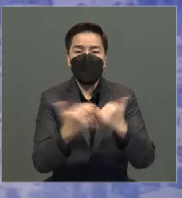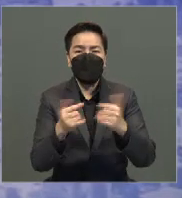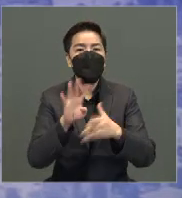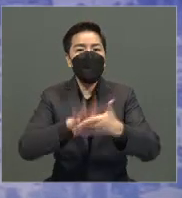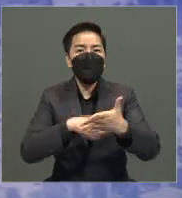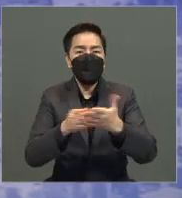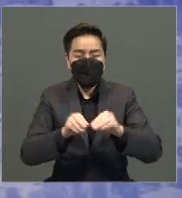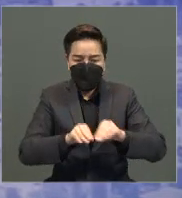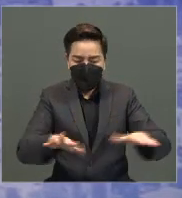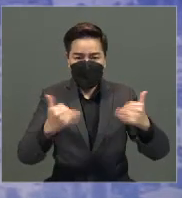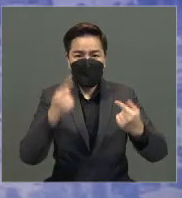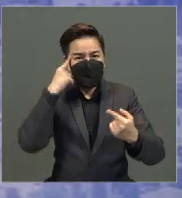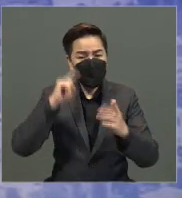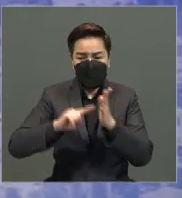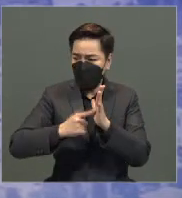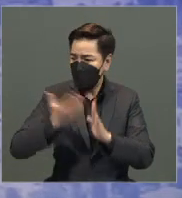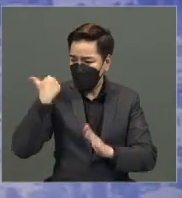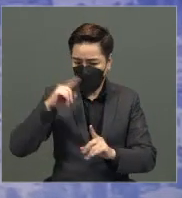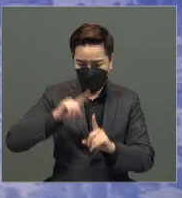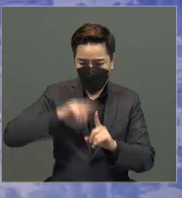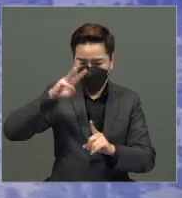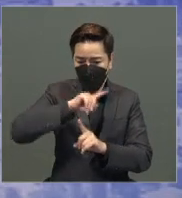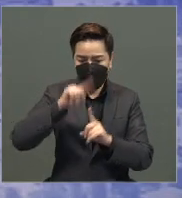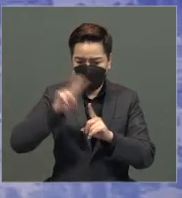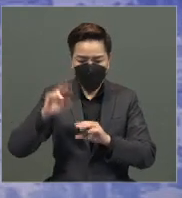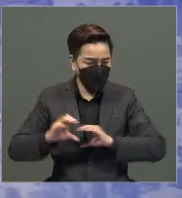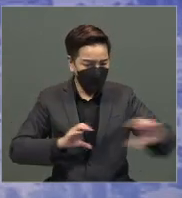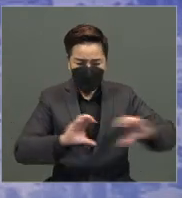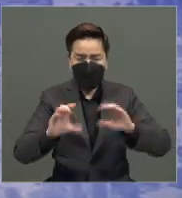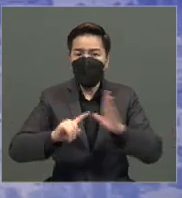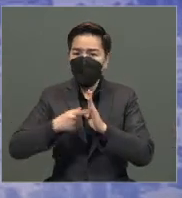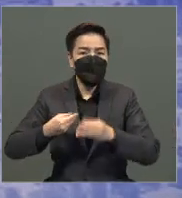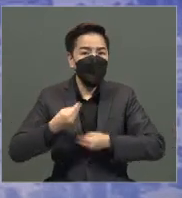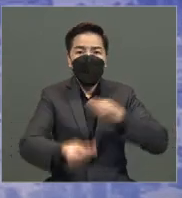ายซึ่งมีการกระจายไปตั้งแต่วันที่2มิถุนายนที่เรารับวัคซีนเป็นต้นไปนะครับ